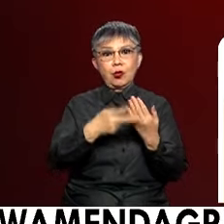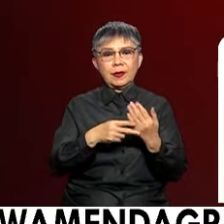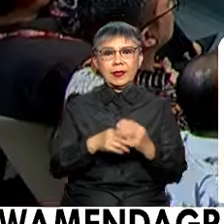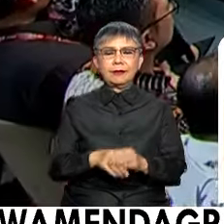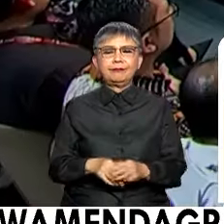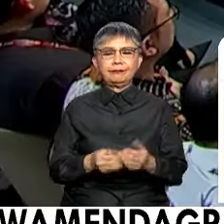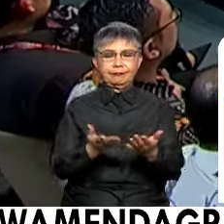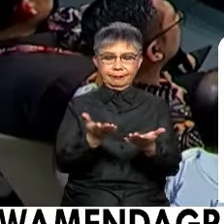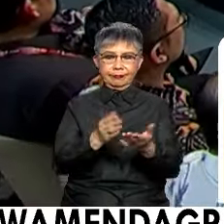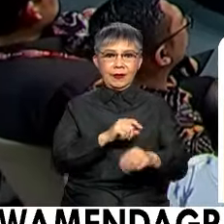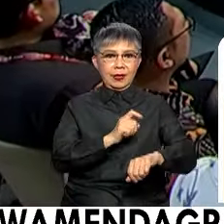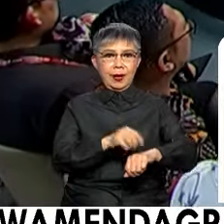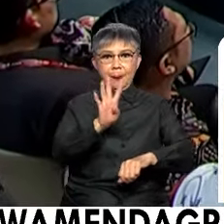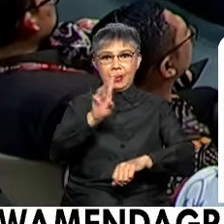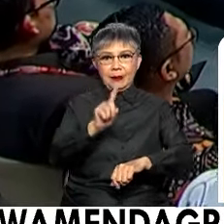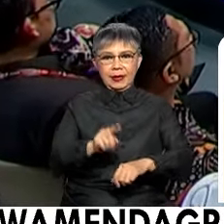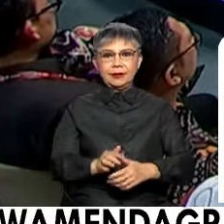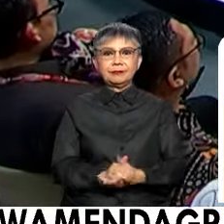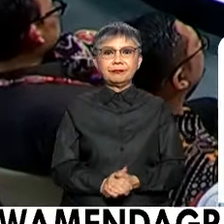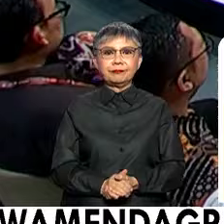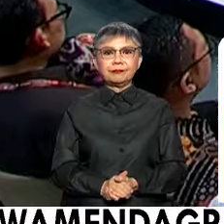menit dimulai Ketika anda berbicara